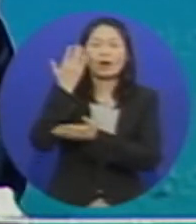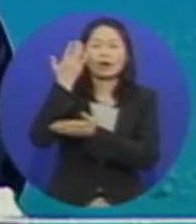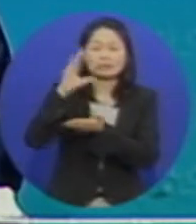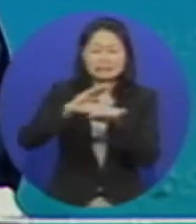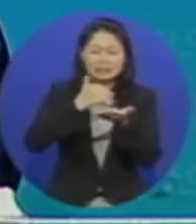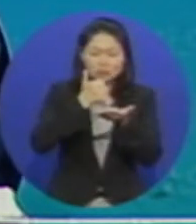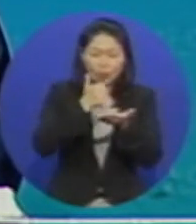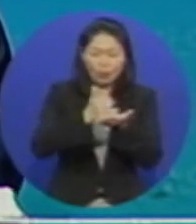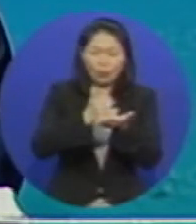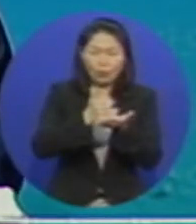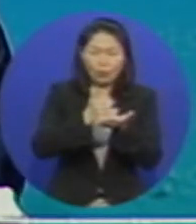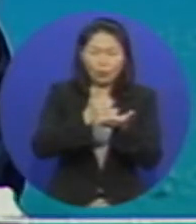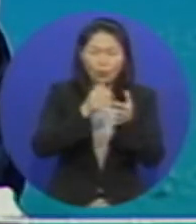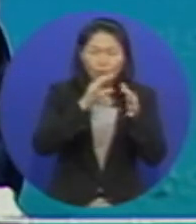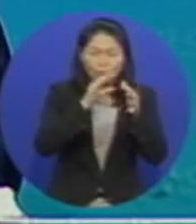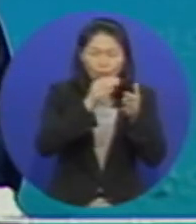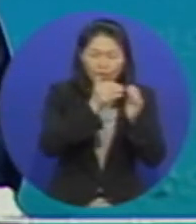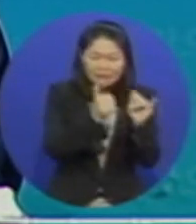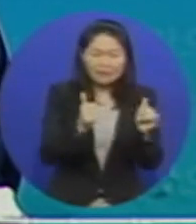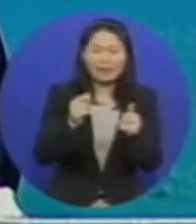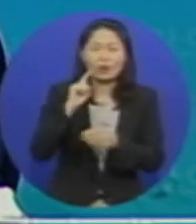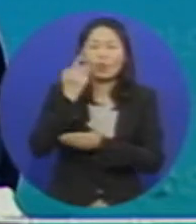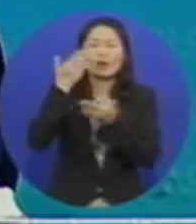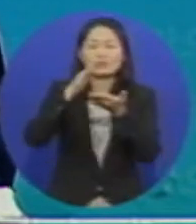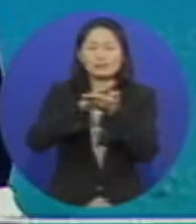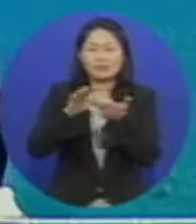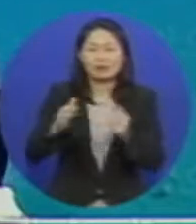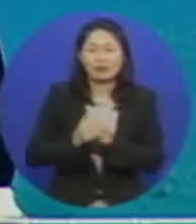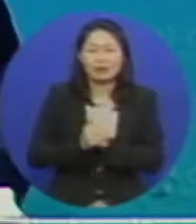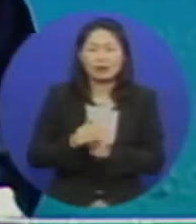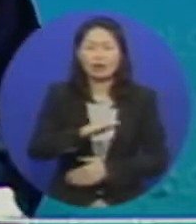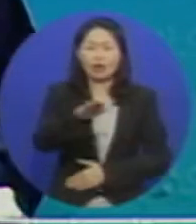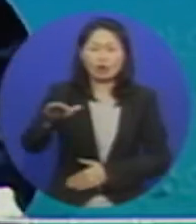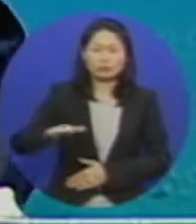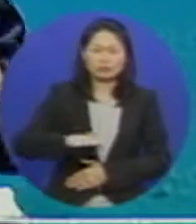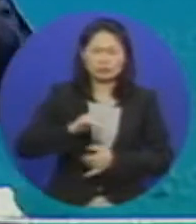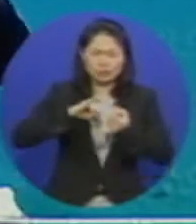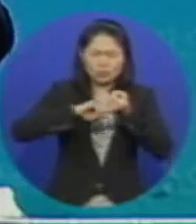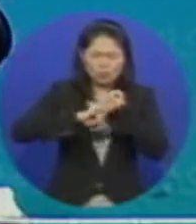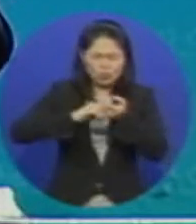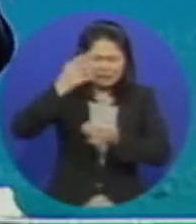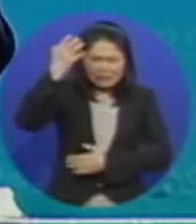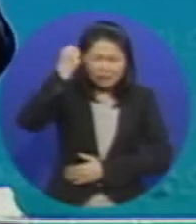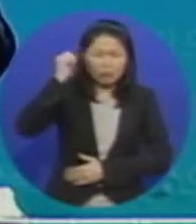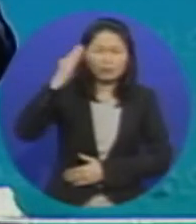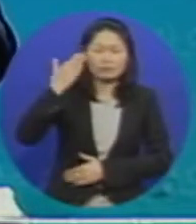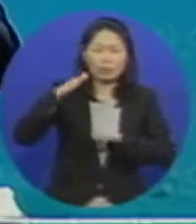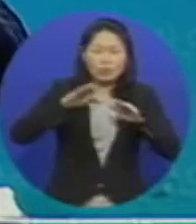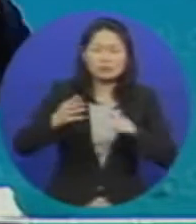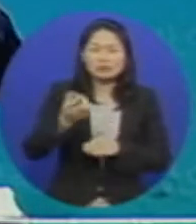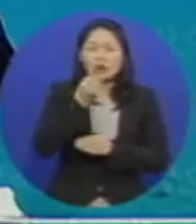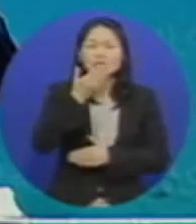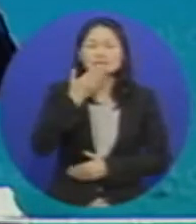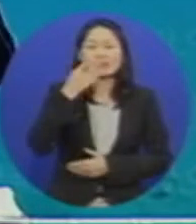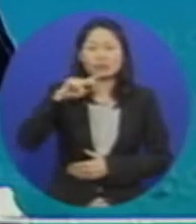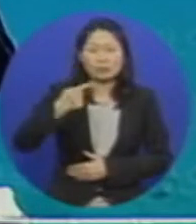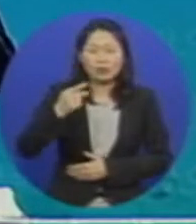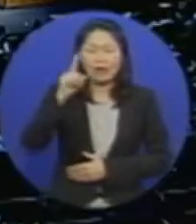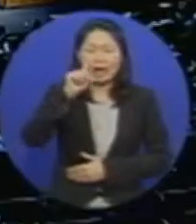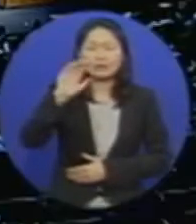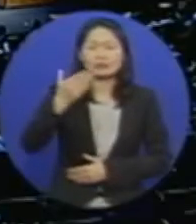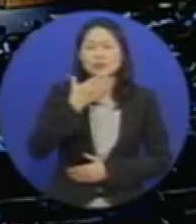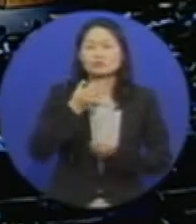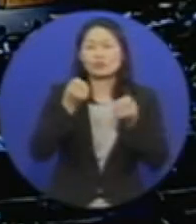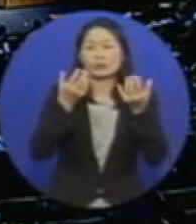그리스도의 그리스도인들의 영광이에요 여러분 명심해야 오늘 성 참도 하나 되는 축복